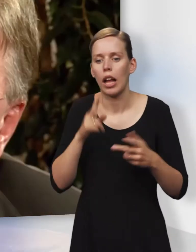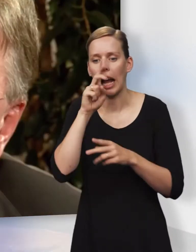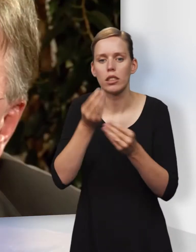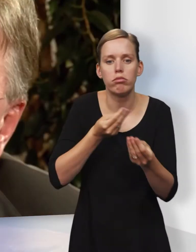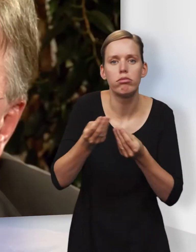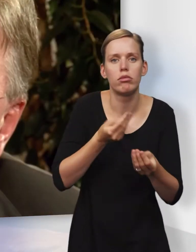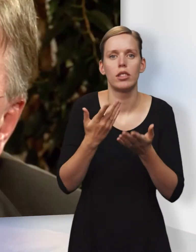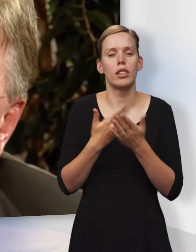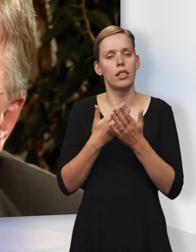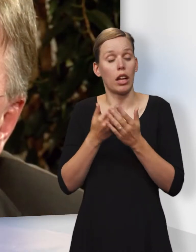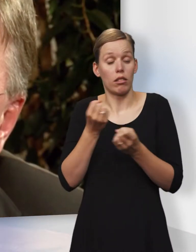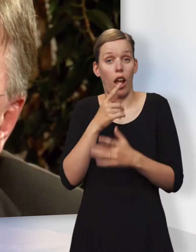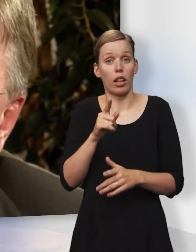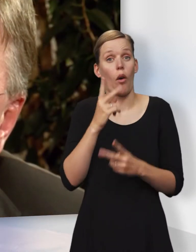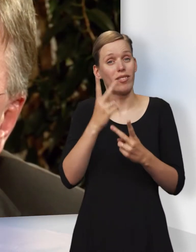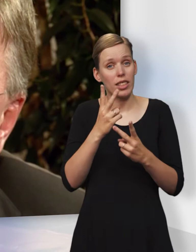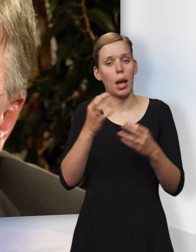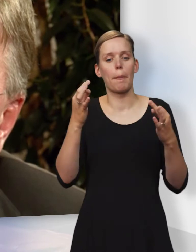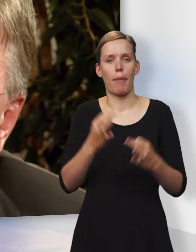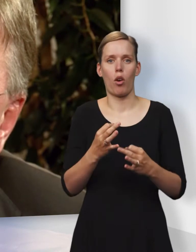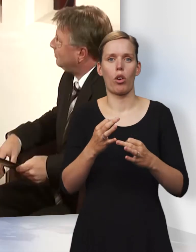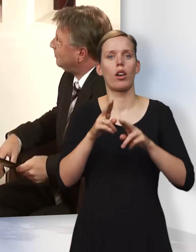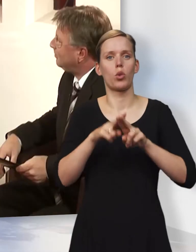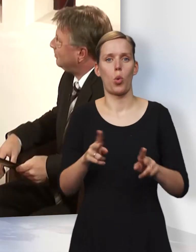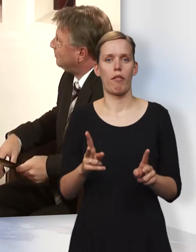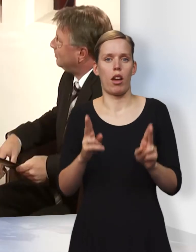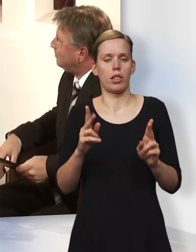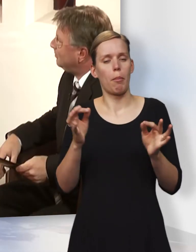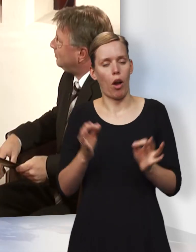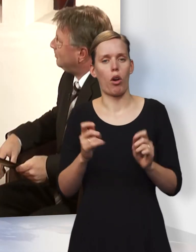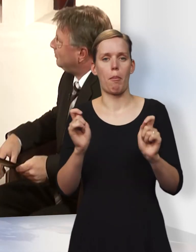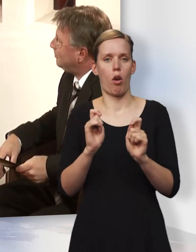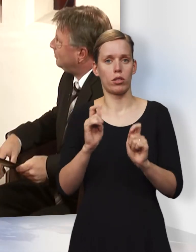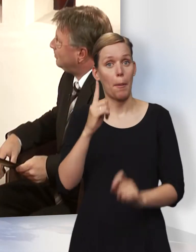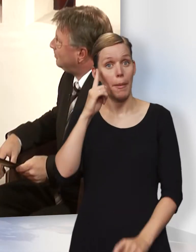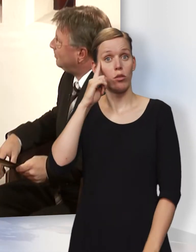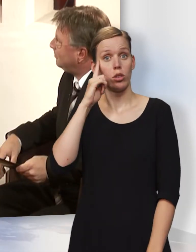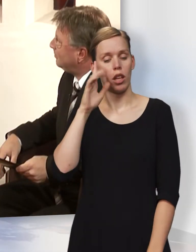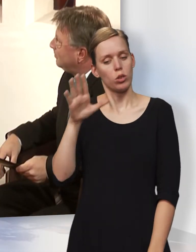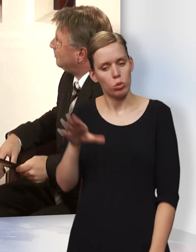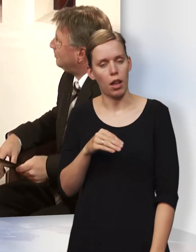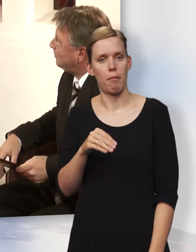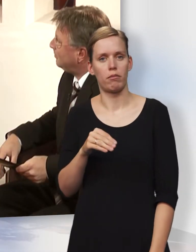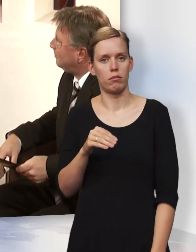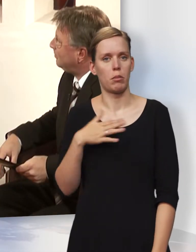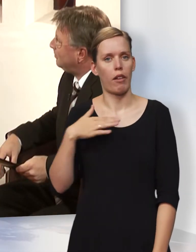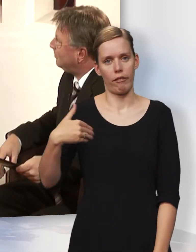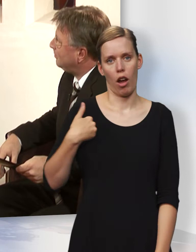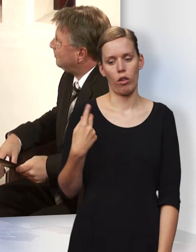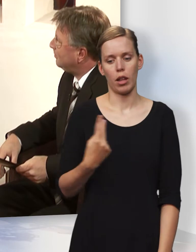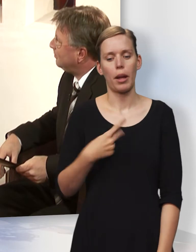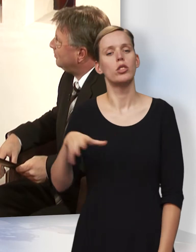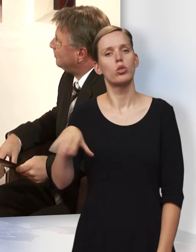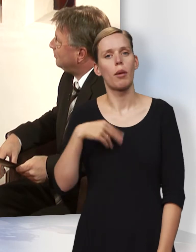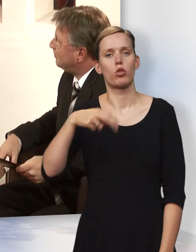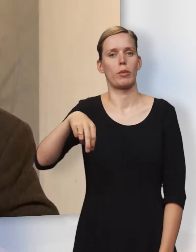Gästen. Und es ist auch wichtig, eine Ruhephase zu haben. Auch ganz bewusst zusammen, meine Frau und ich, wo wir zusammen dann